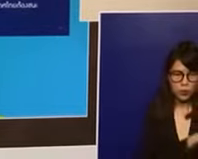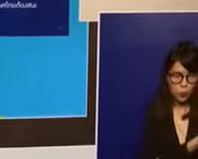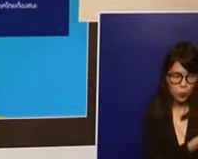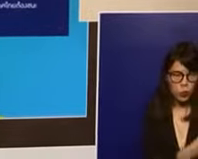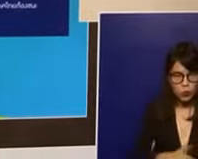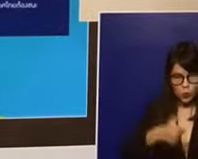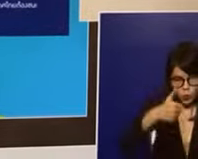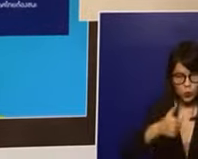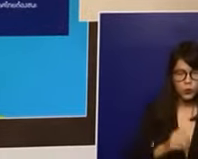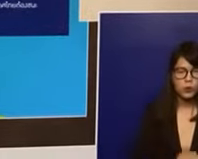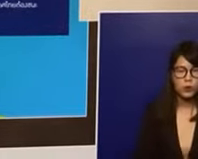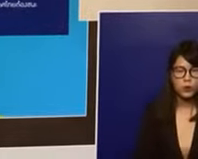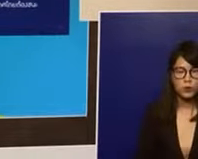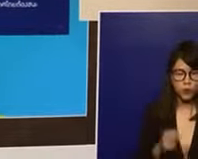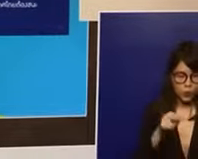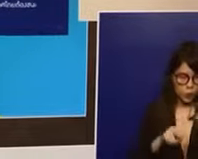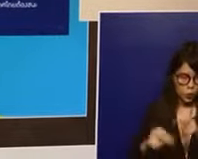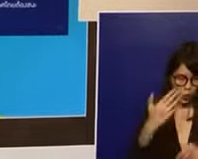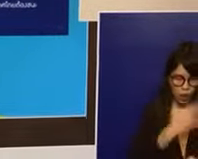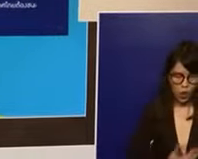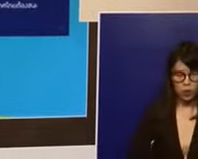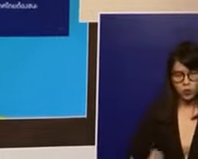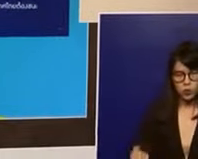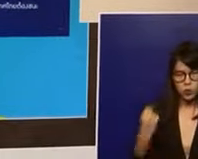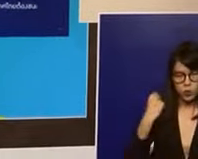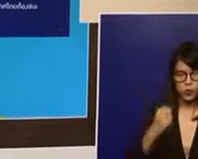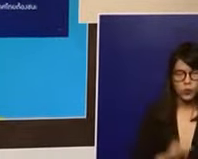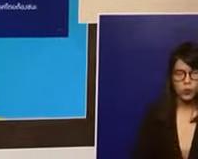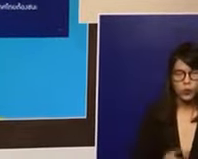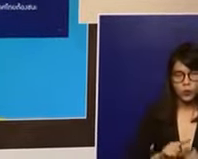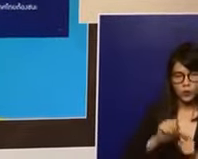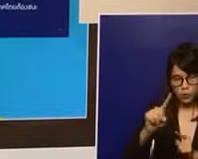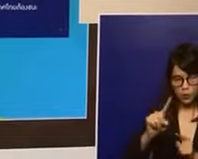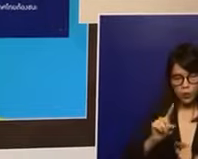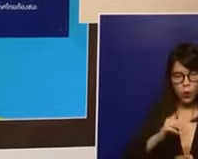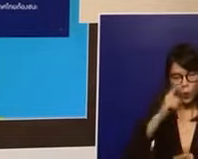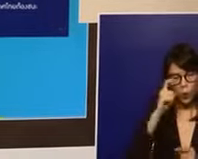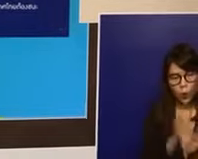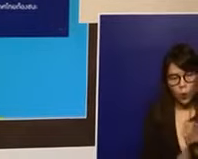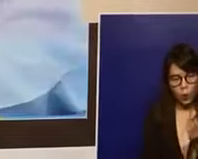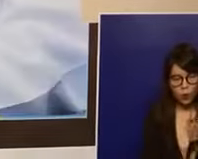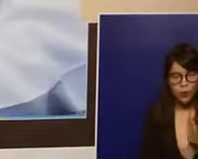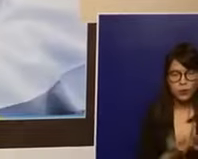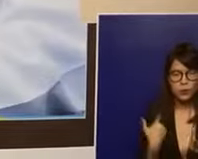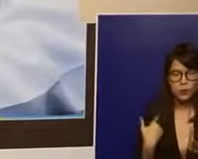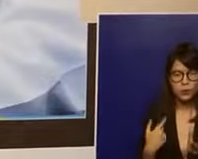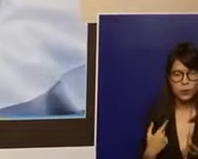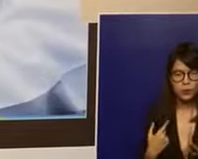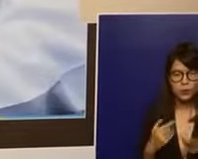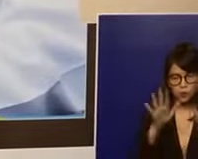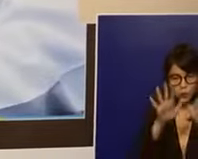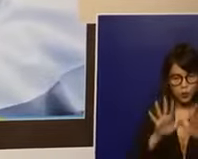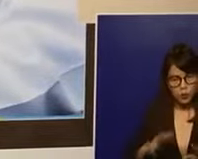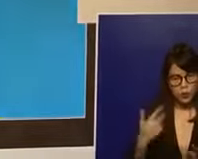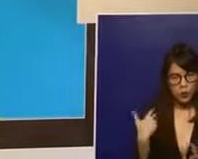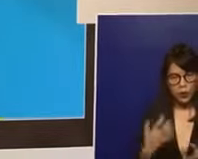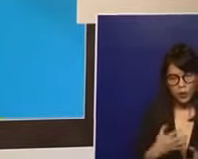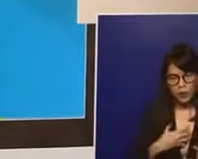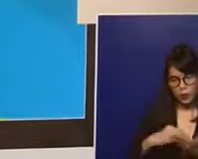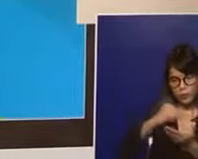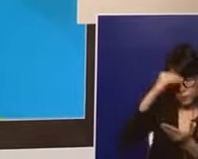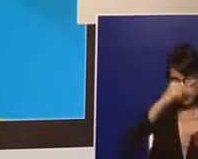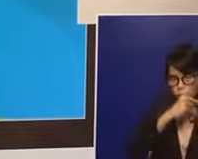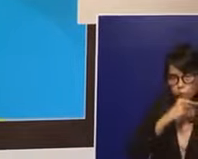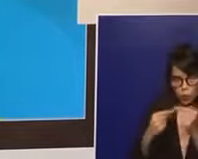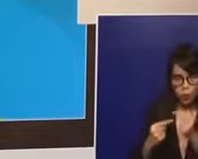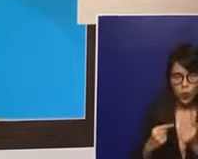ศด้านดัชนีการดูแลทางสุขภาพอันดับที่1ของประเทศที่ ประเทศในเอเชียที่ชาวต่างชาติอยากเรียนต่อมากที่สุ